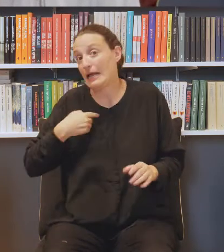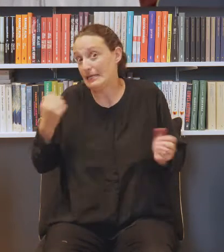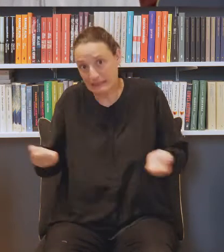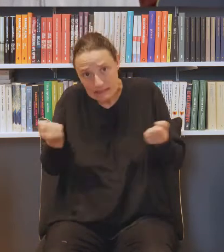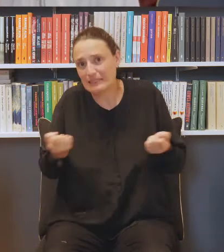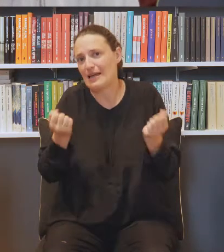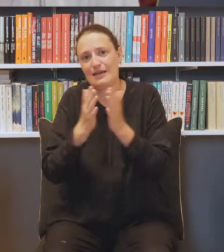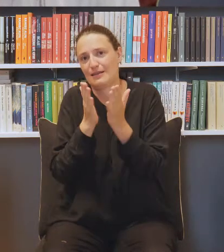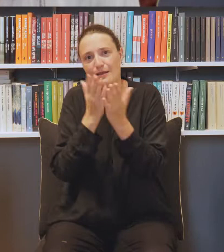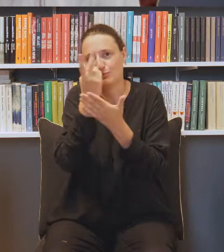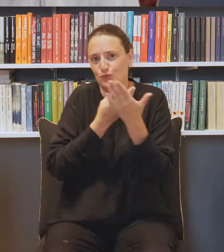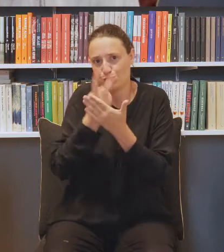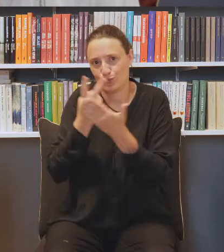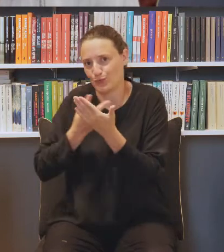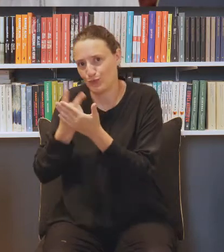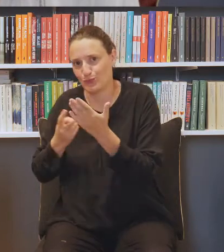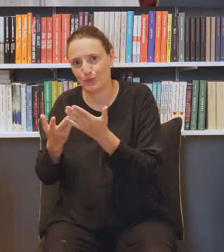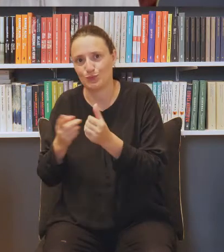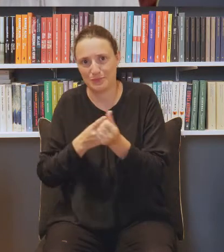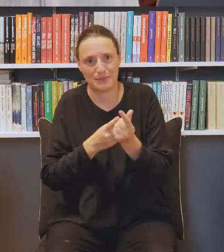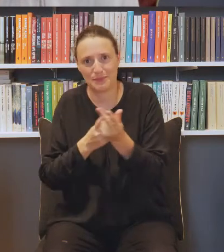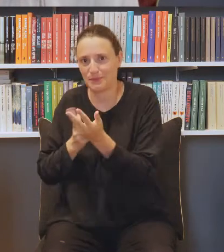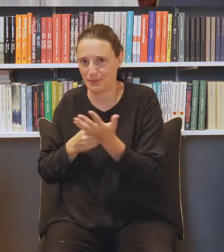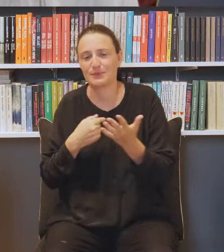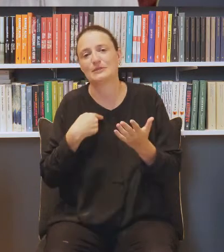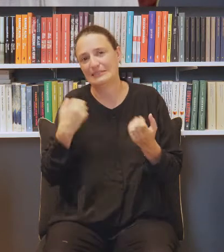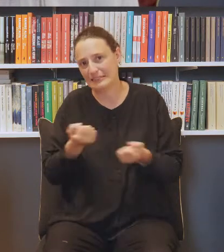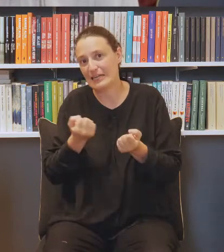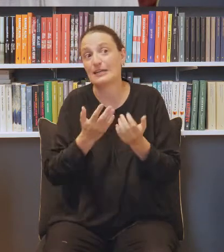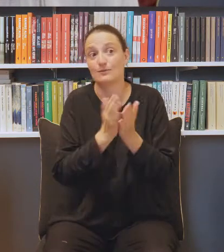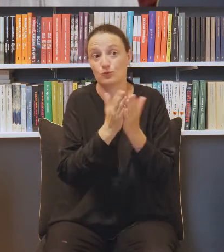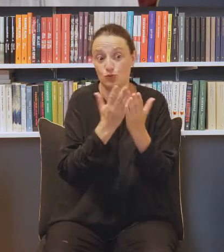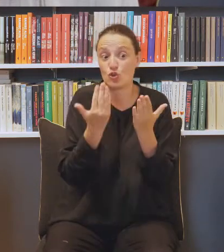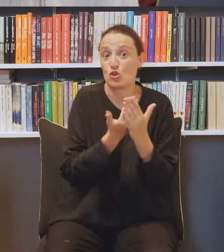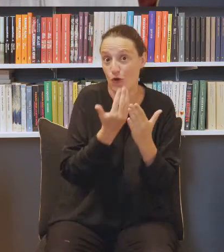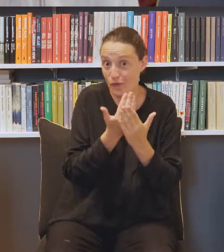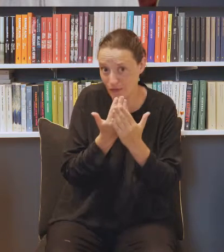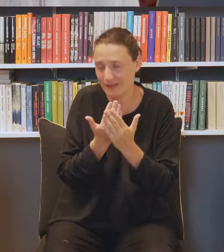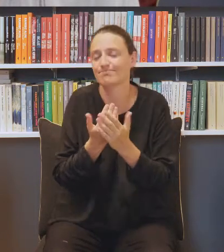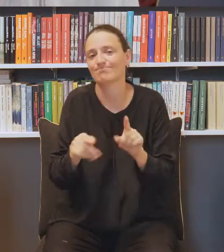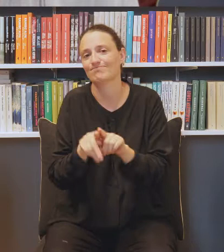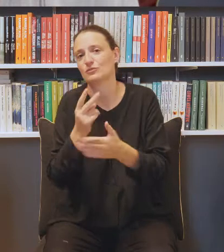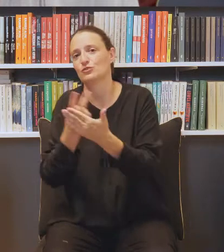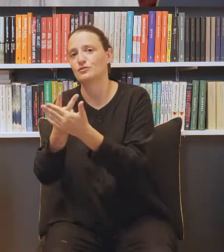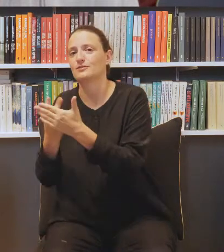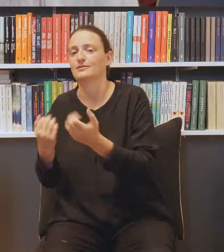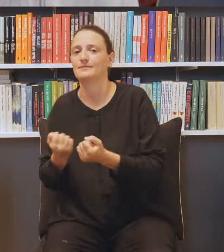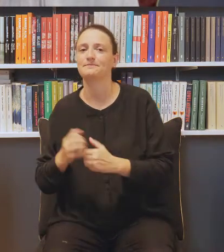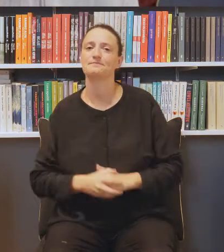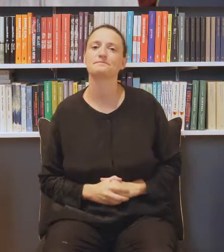staram się czytać, staram się być na bieżąco z czytaniem.